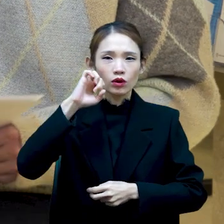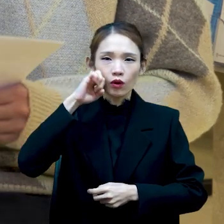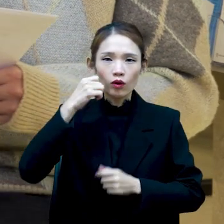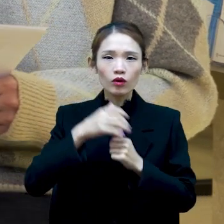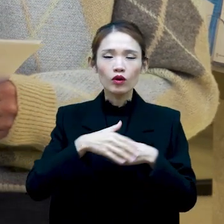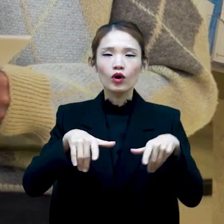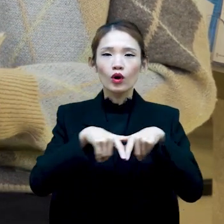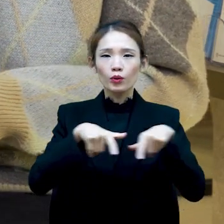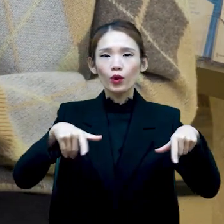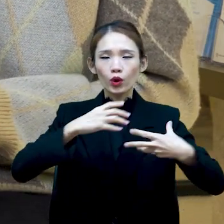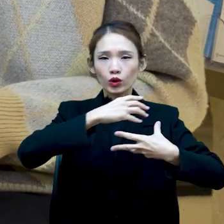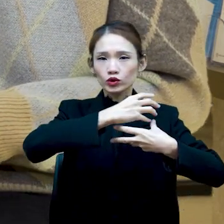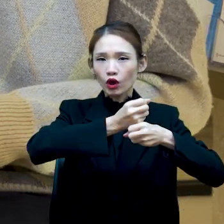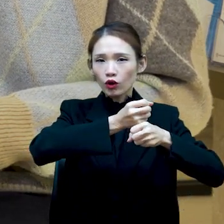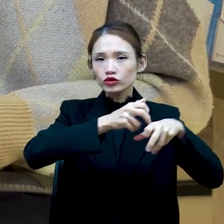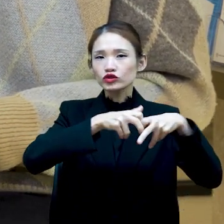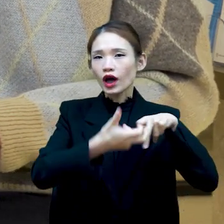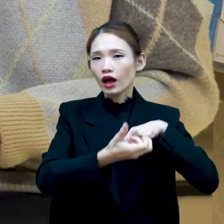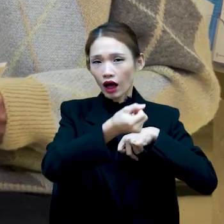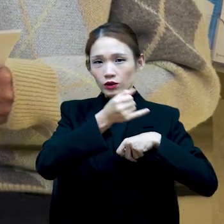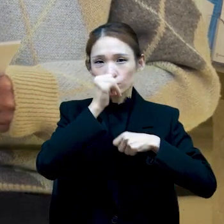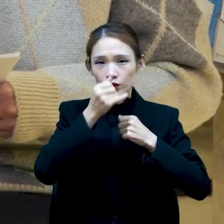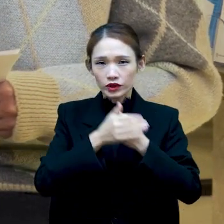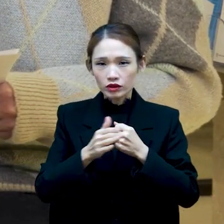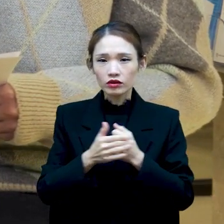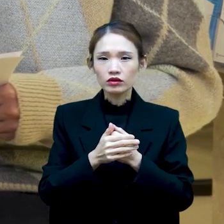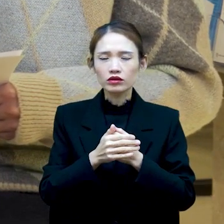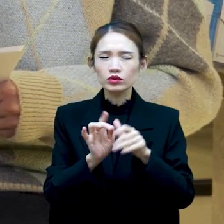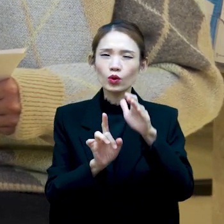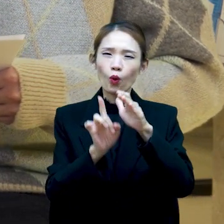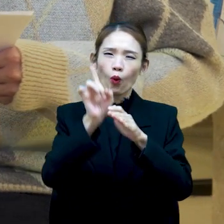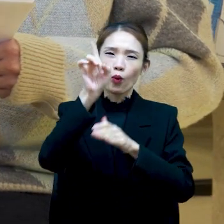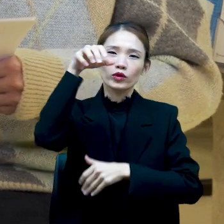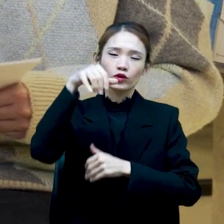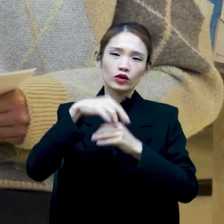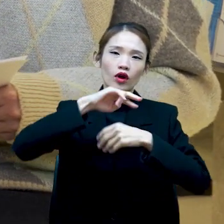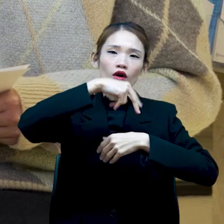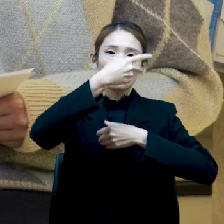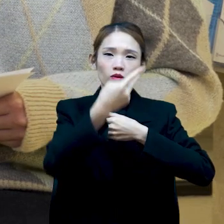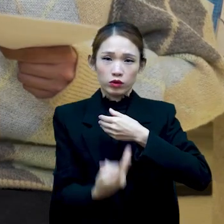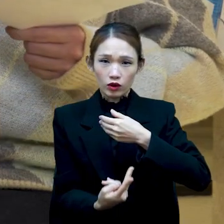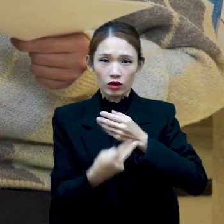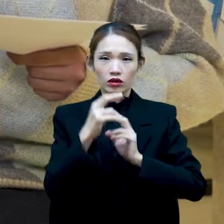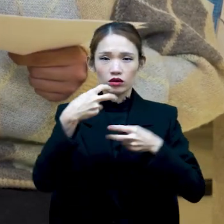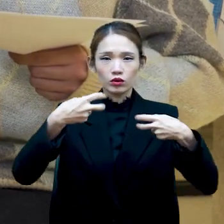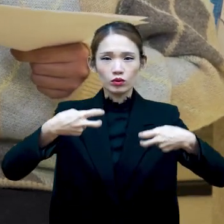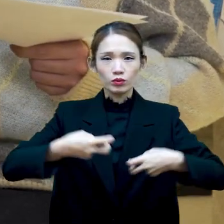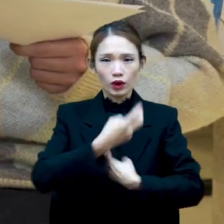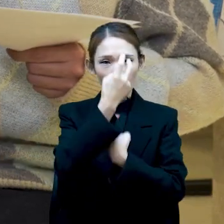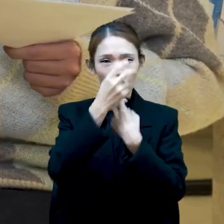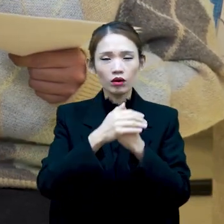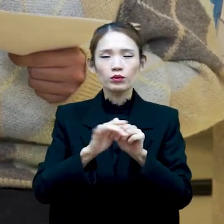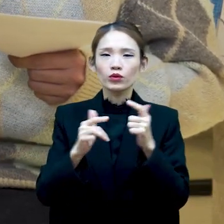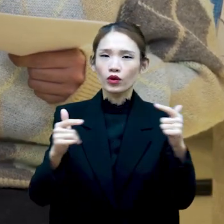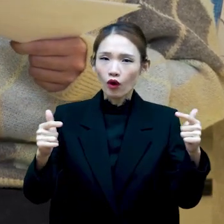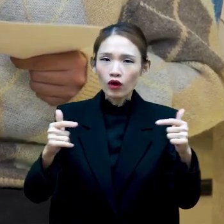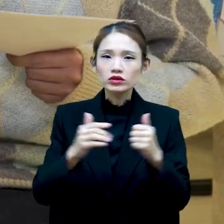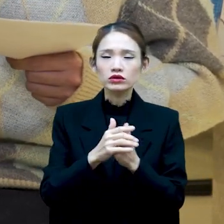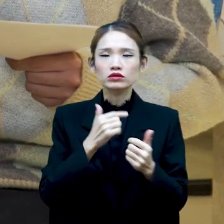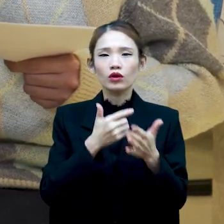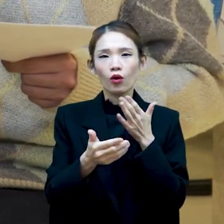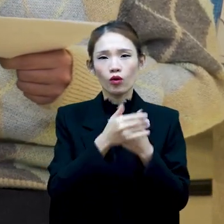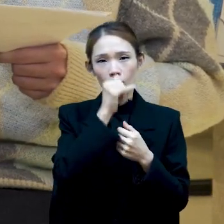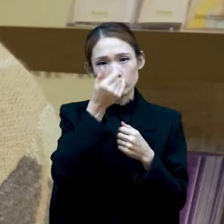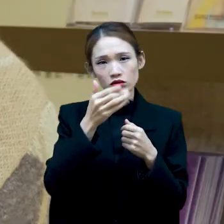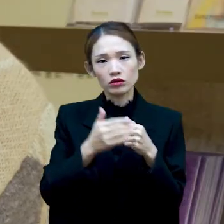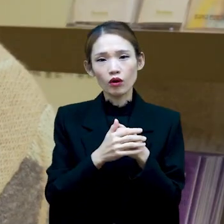하는데, 보통의 척수장애잖아요, 보현쌤이. 척수장애는 높은 데서 떨어졌다거나 교통사고나 이런 일들로 많이 경험을